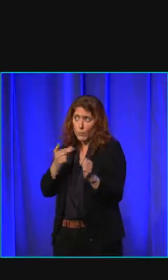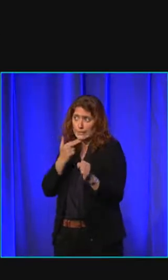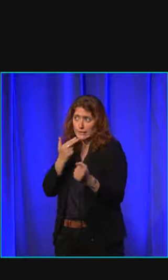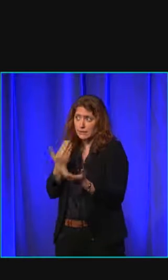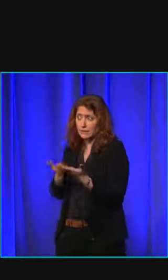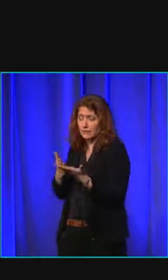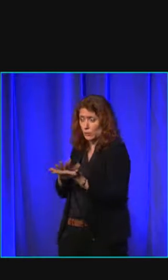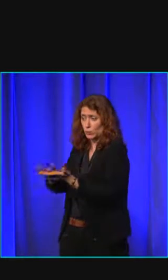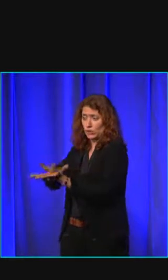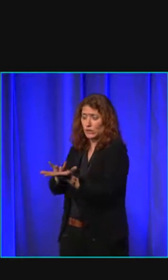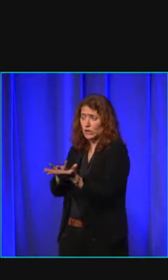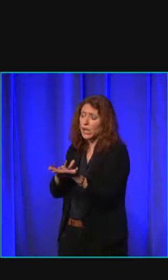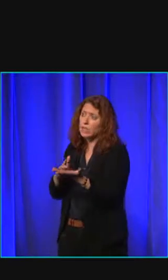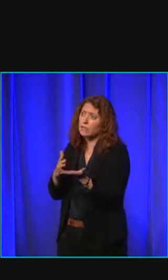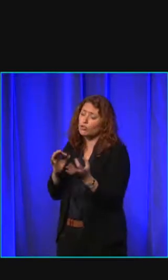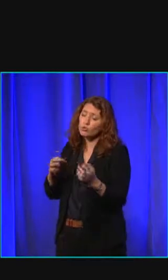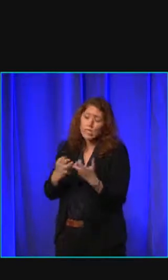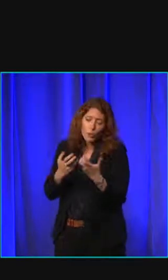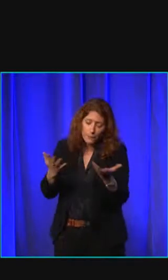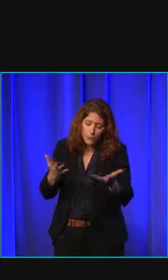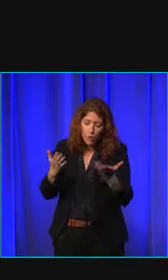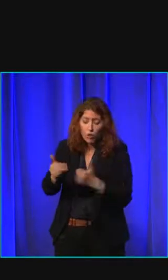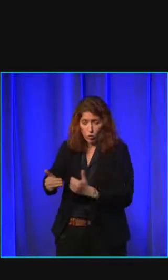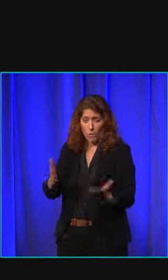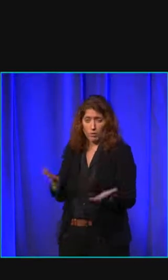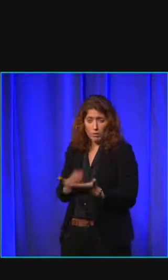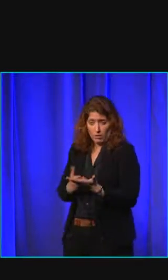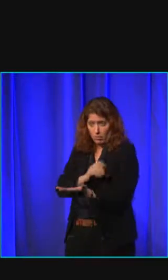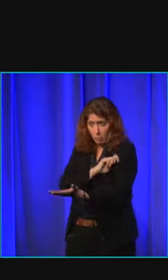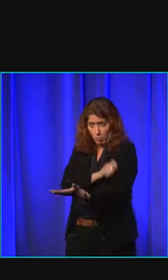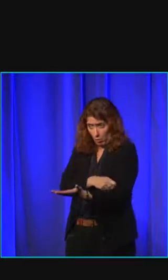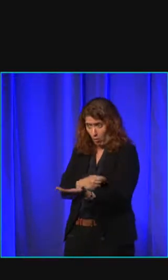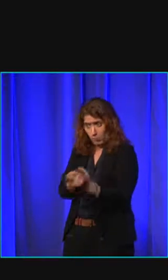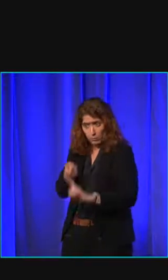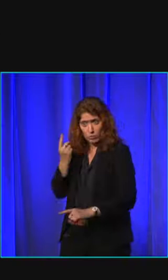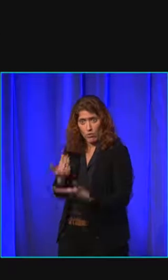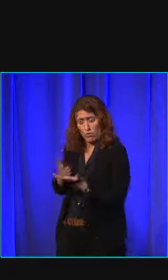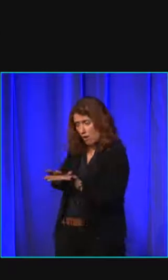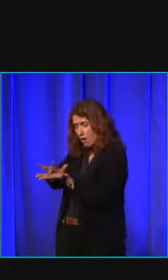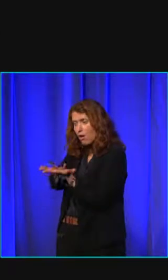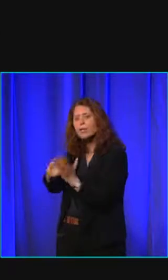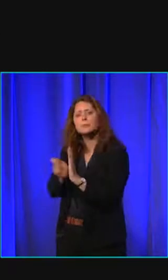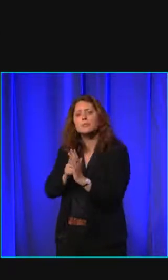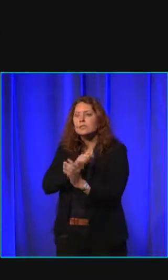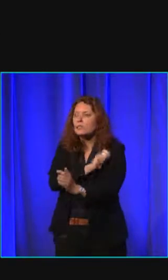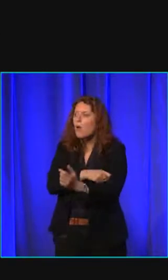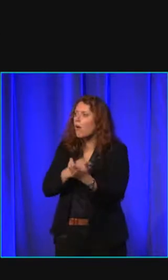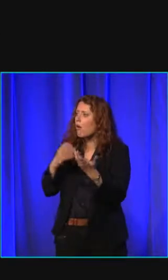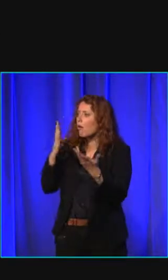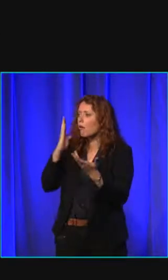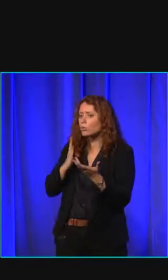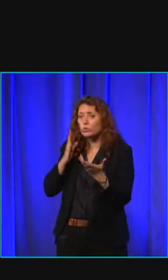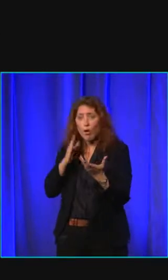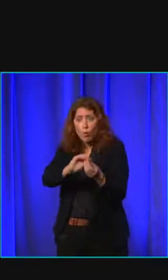dans le domaine sportif, ce sens du toucher, il est prépondérant. Dans tous les sports qui impliquent des objets, comme le